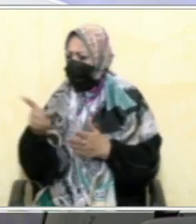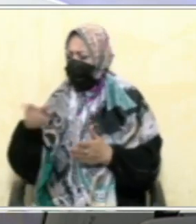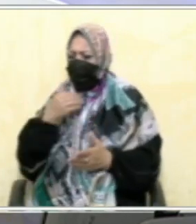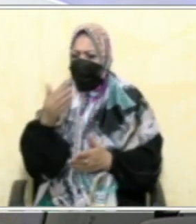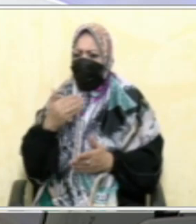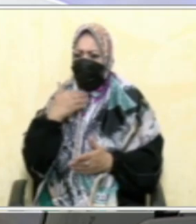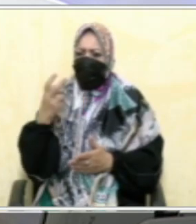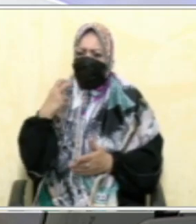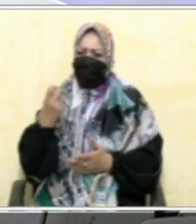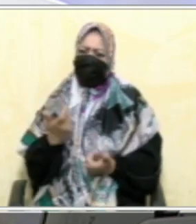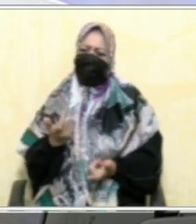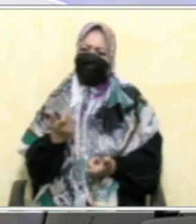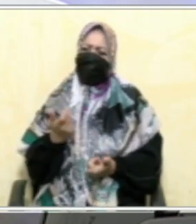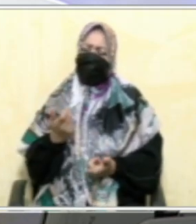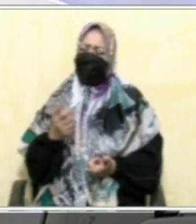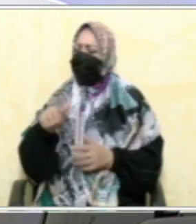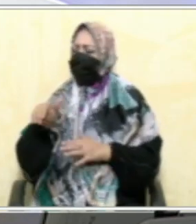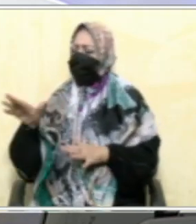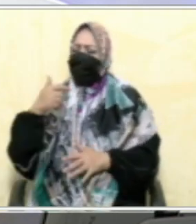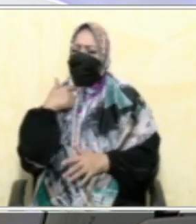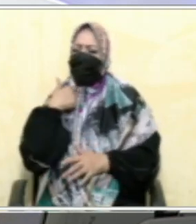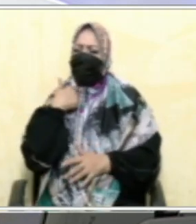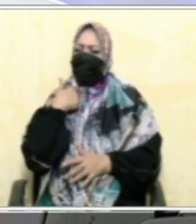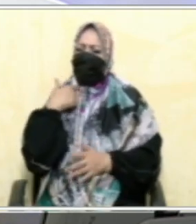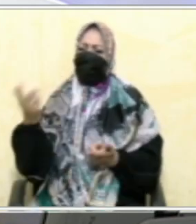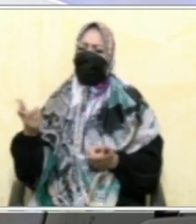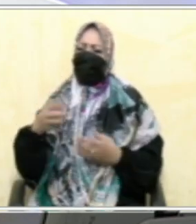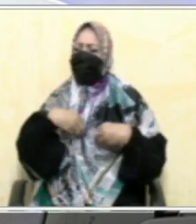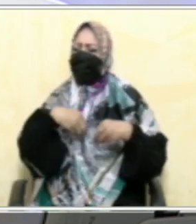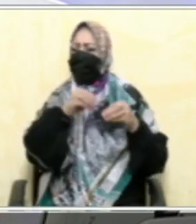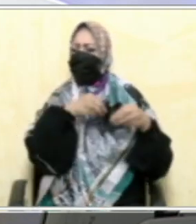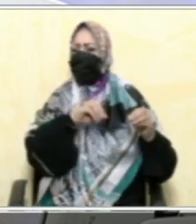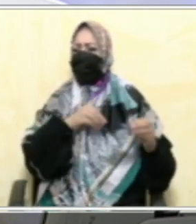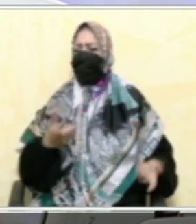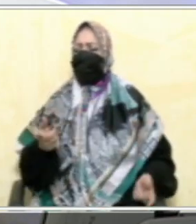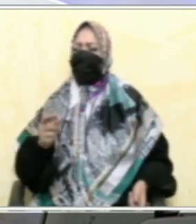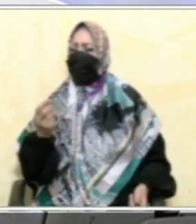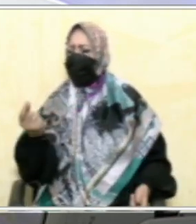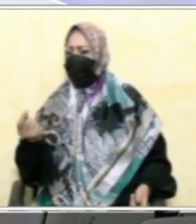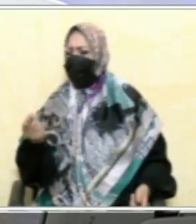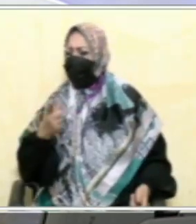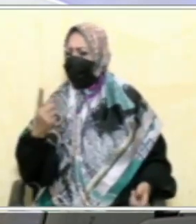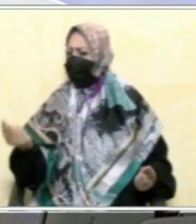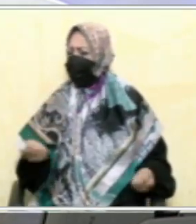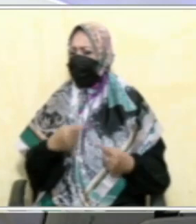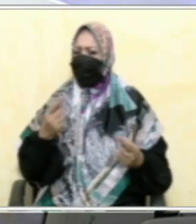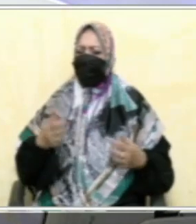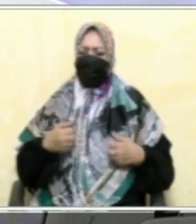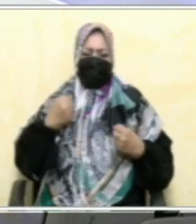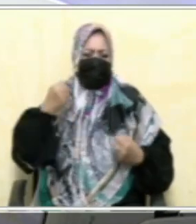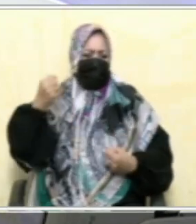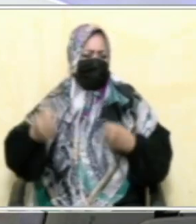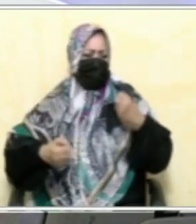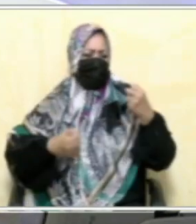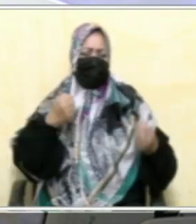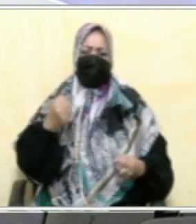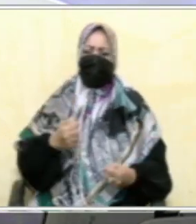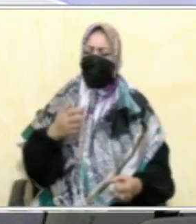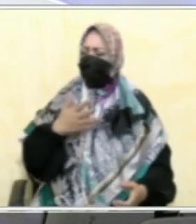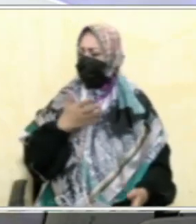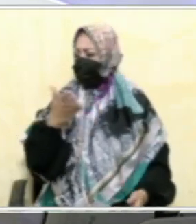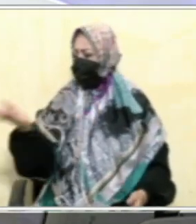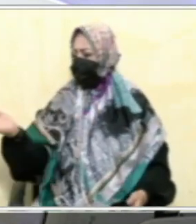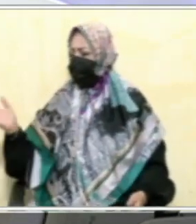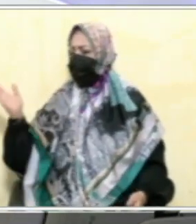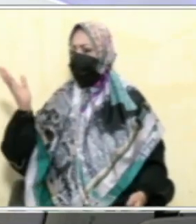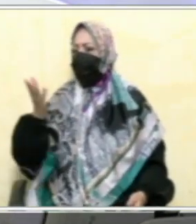نشجع التجار اليوم نشجعهم في ظل هذا التكاسل عن وهذا التهريب اللي هي